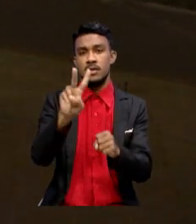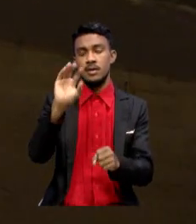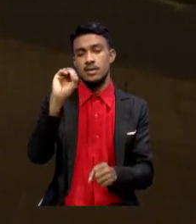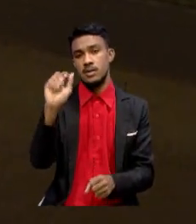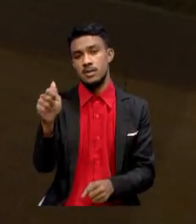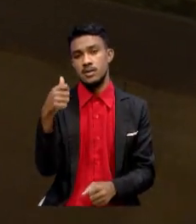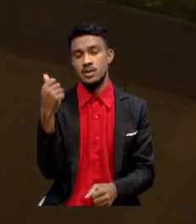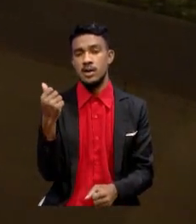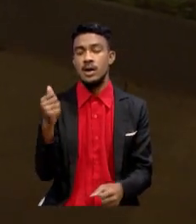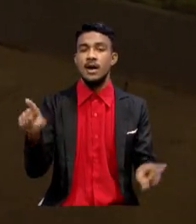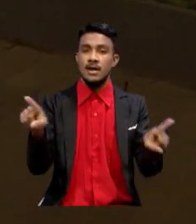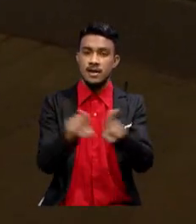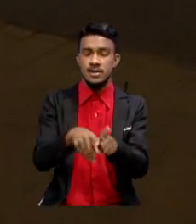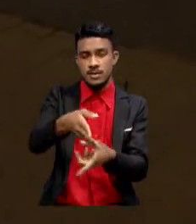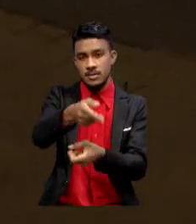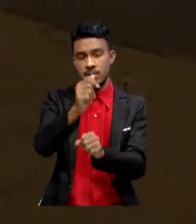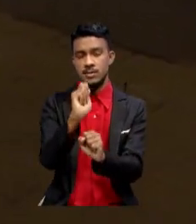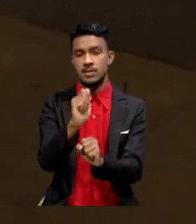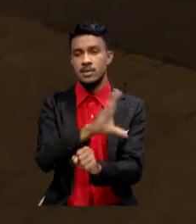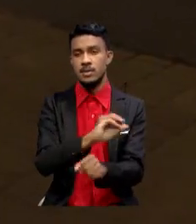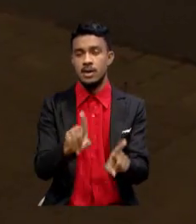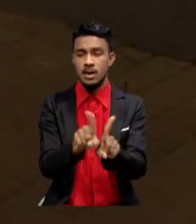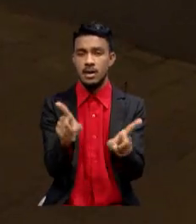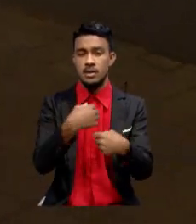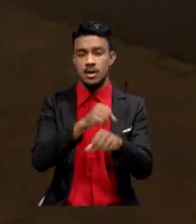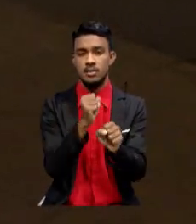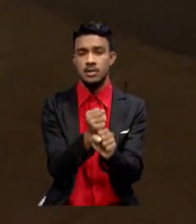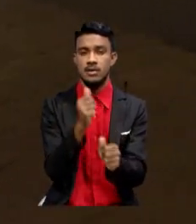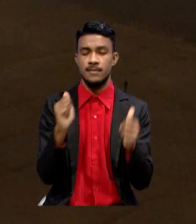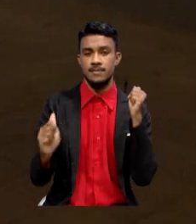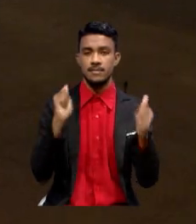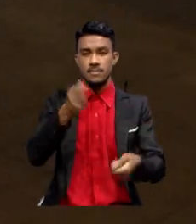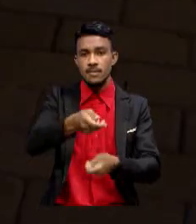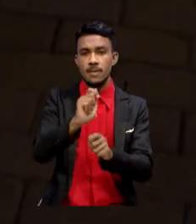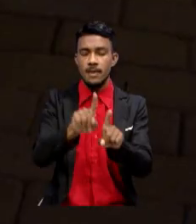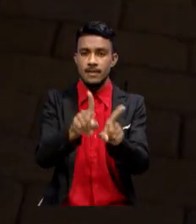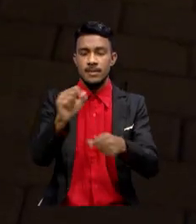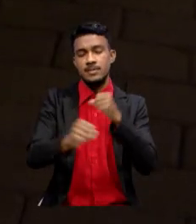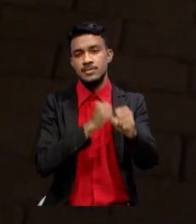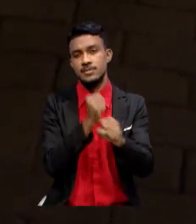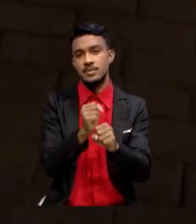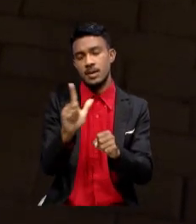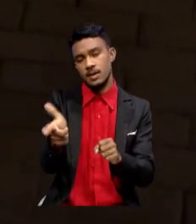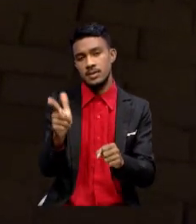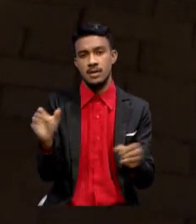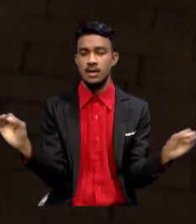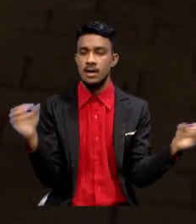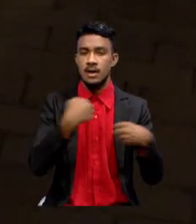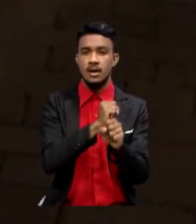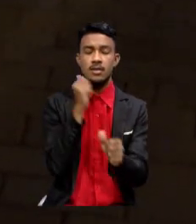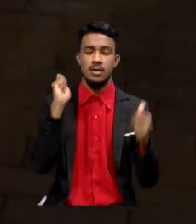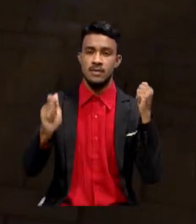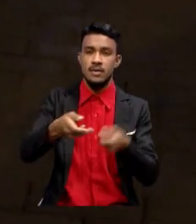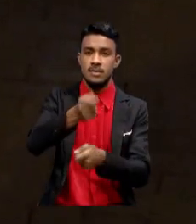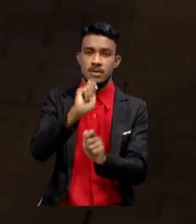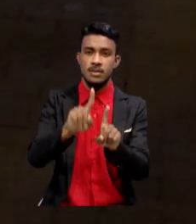pescador, debe halau atividade pesca, mai be durante tinang san rosivalo, João labele halau atividade pesca, hakara katuriativa atividade